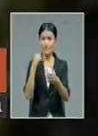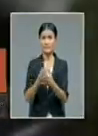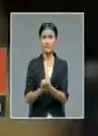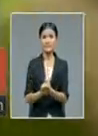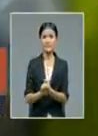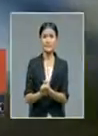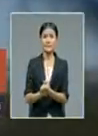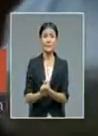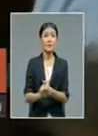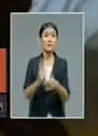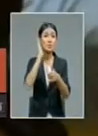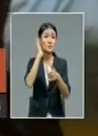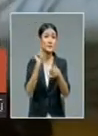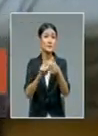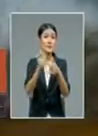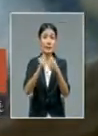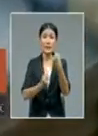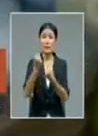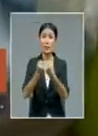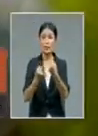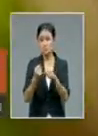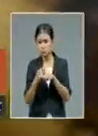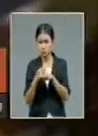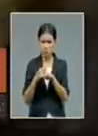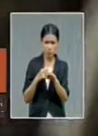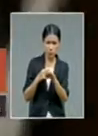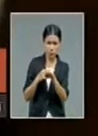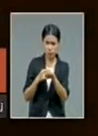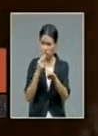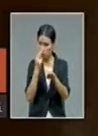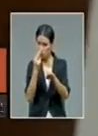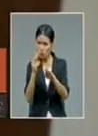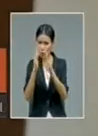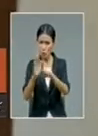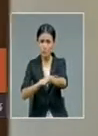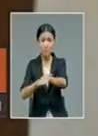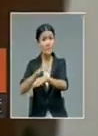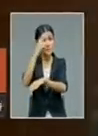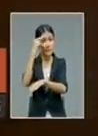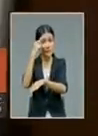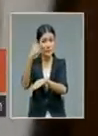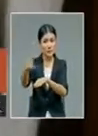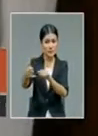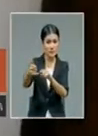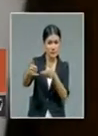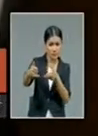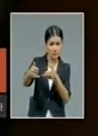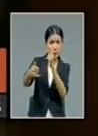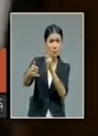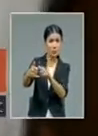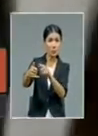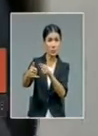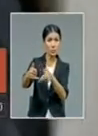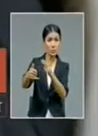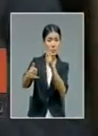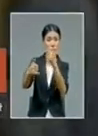ะคะจะก่อเหตุในการขับรถยนต์ตระเวนหาเหยื่อผิวสีแล้วก็ใช้อาวุธยิงใส่แล้วเขายังมีการใช้อาวุธปืนยิง